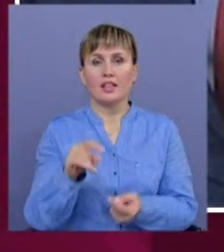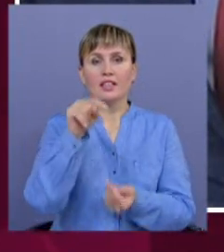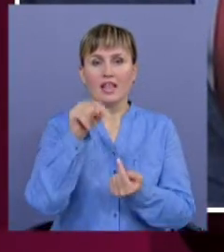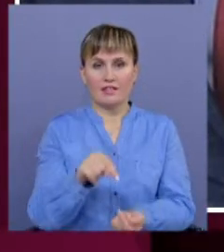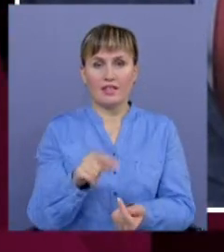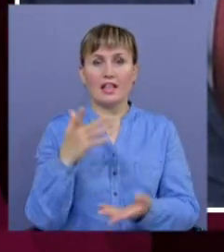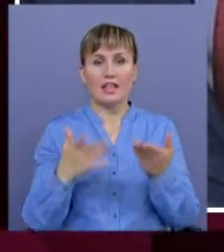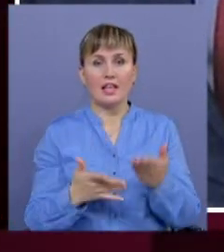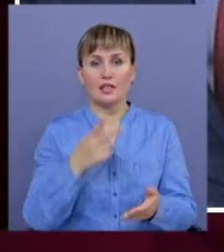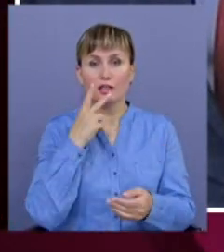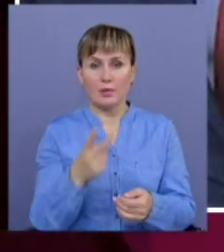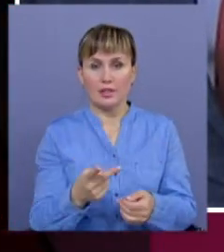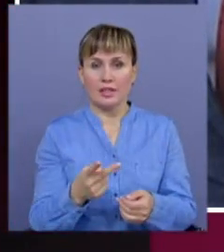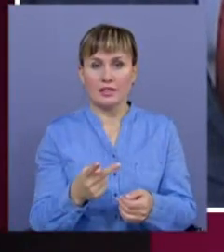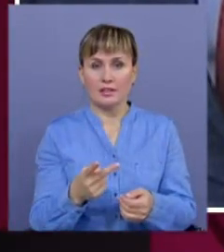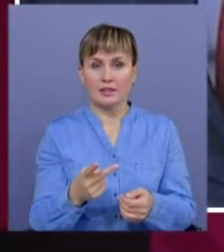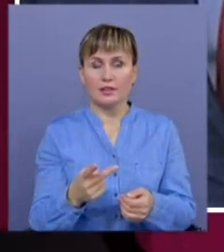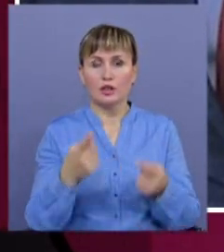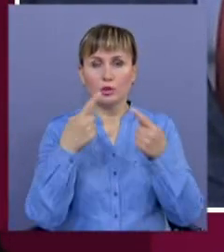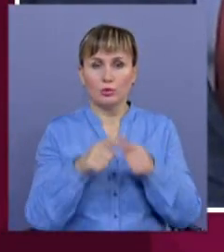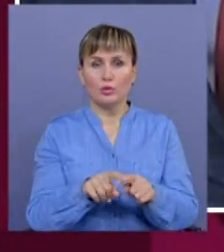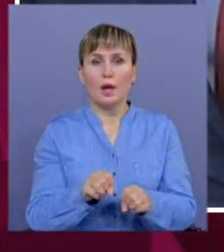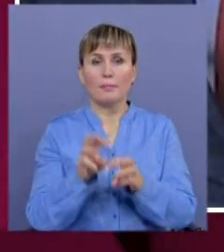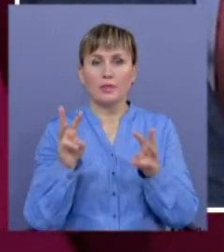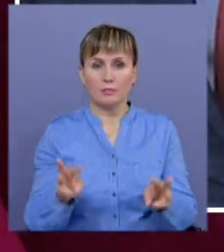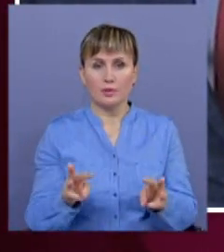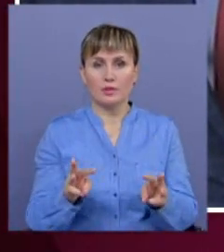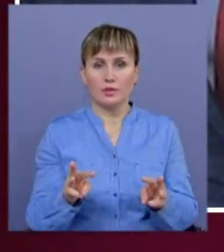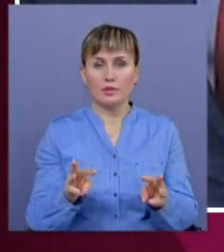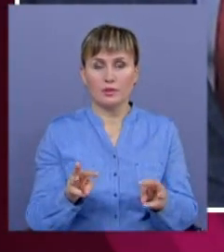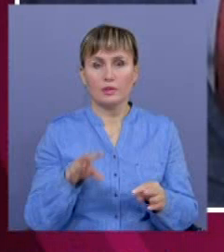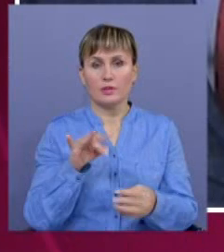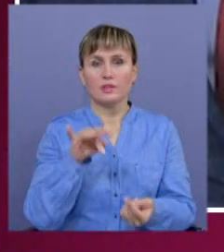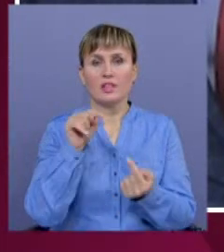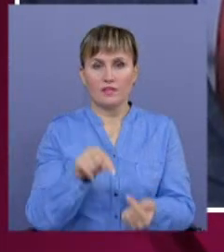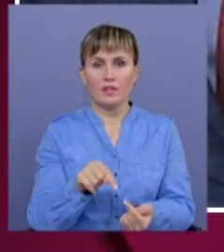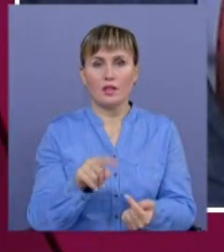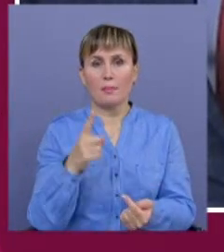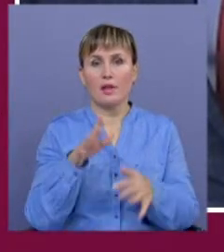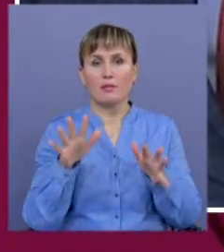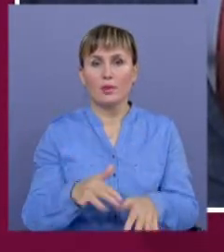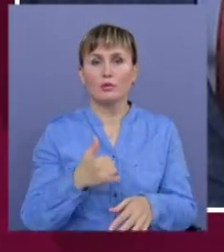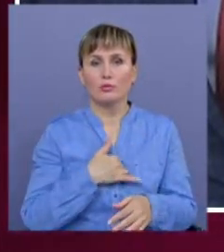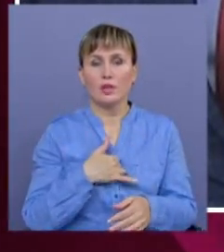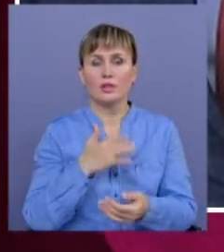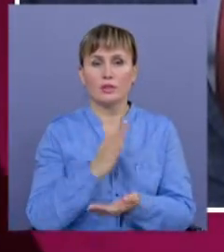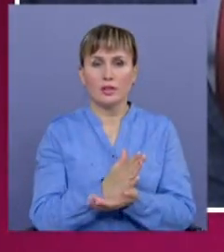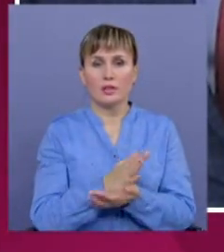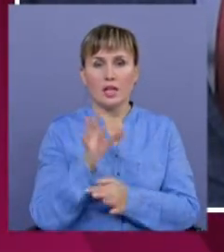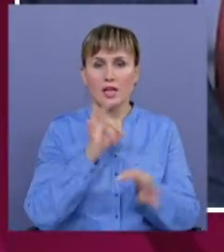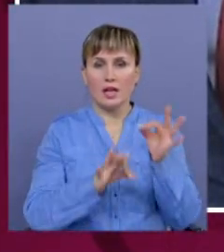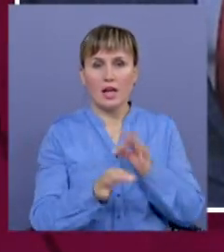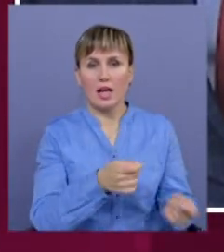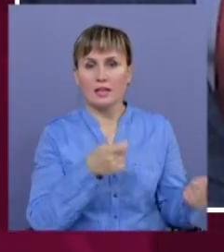соответственно, если смотреть по структуре обеспечения на амбулаторном уровне, соответственно, на первом месте у нас, конечно, идет поставка лекарственных